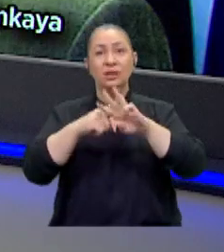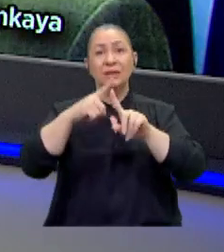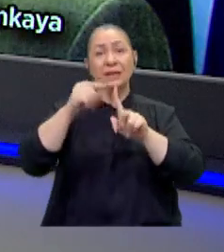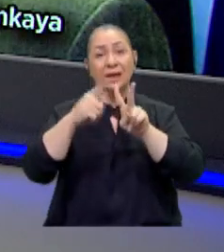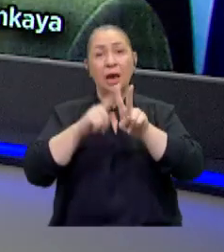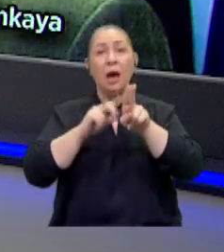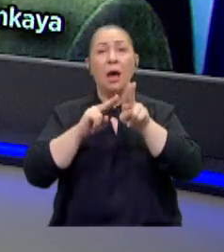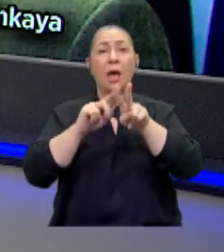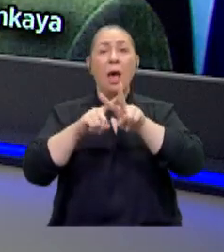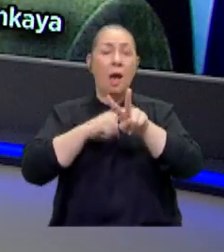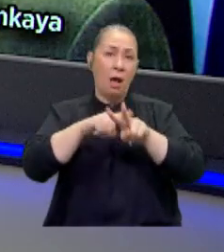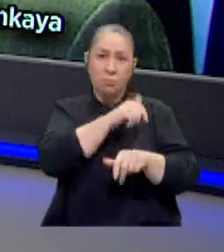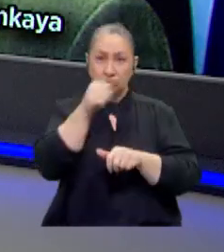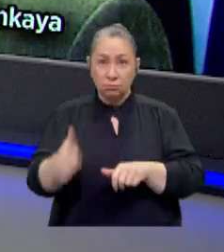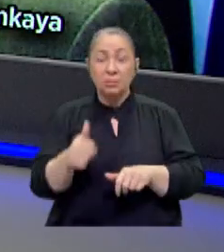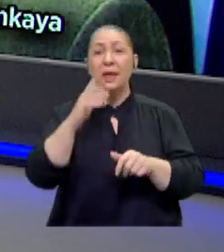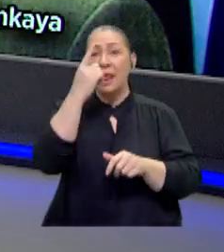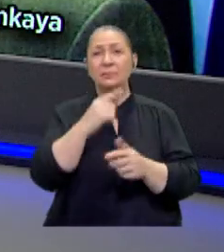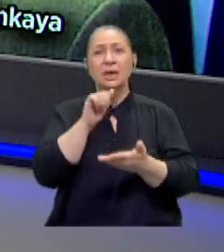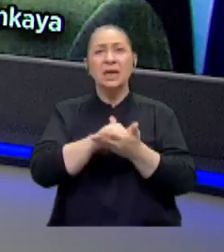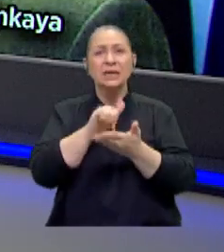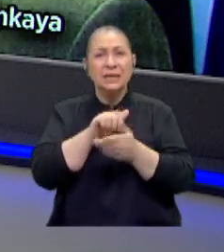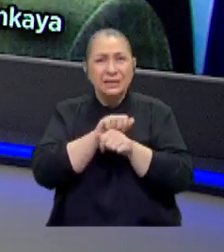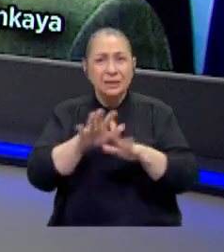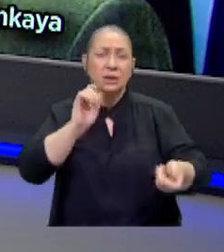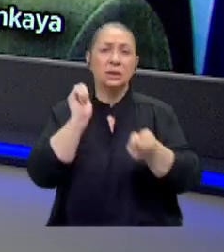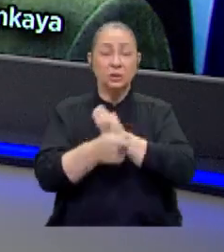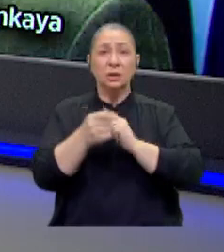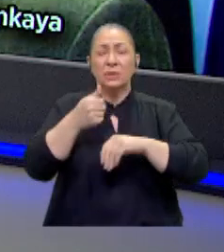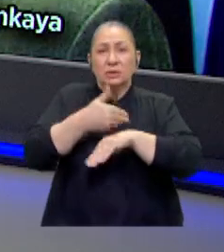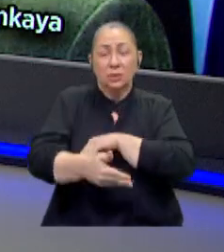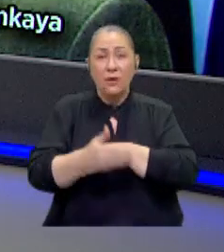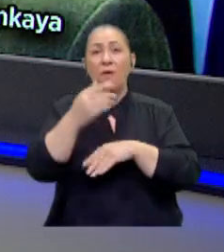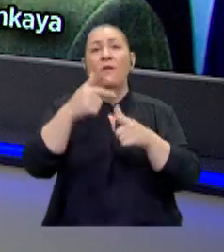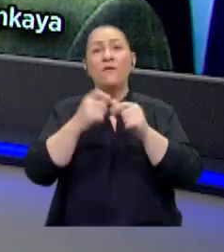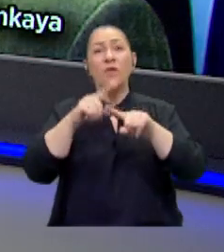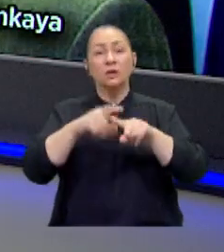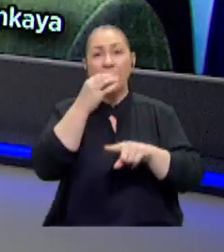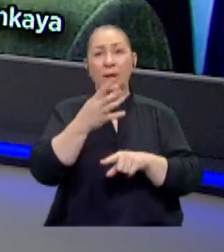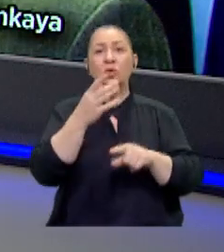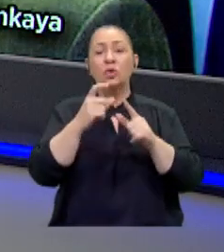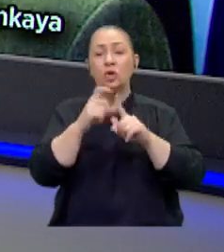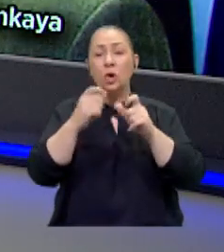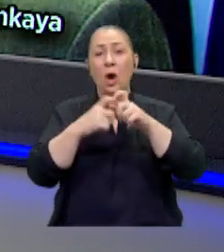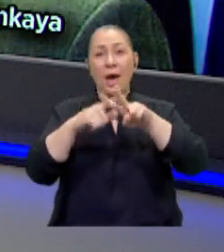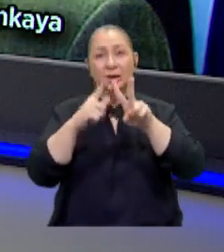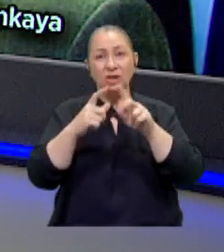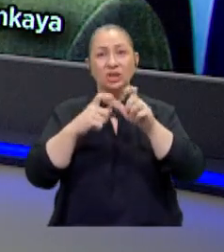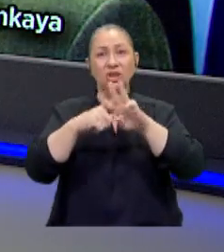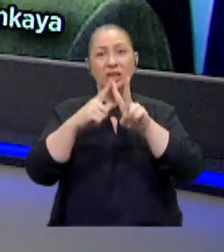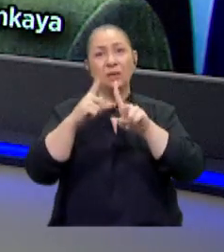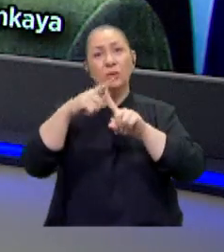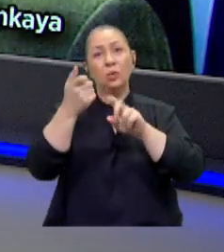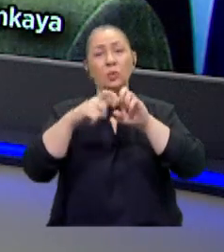bu önemli değişiklikler olurken resmi gazetenin yayımlanması da gecikti. Fox Haber Genel Yayın Yönetmeni Doğan Şentürk'ün